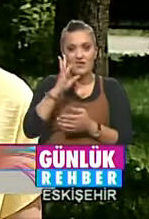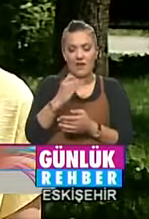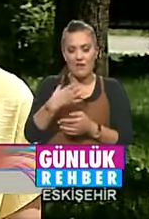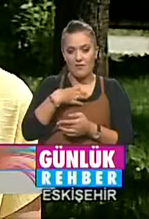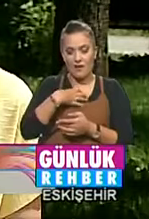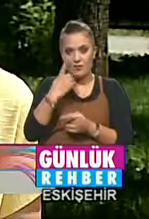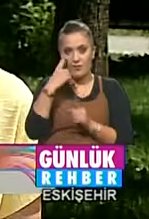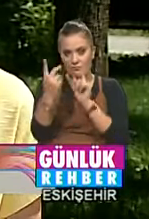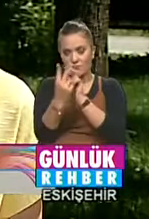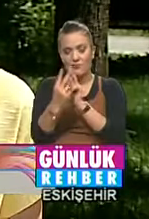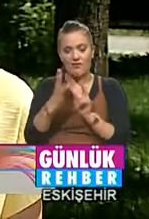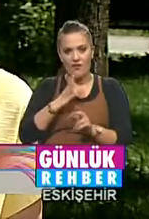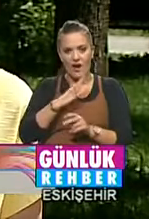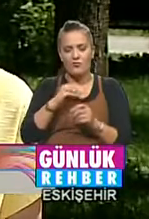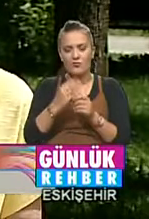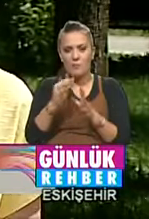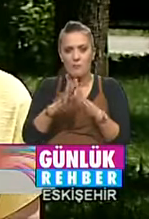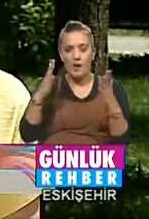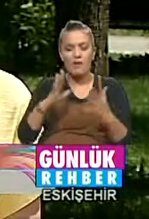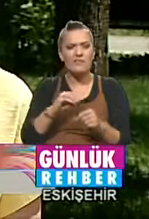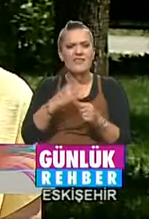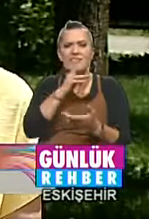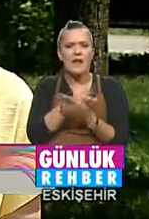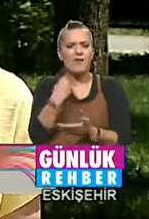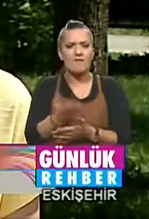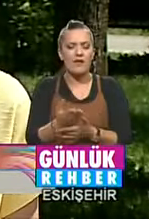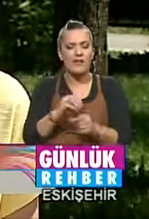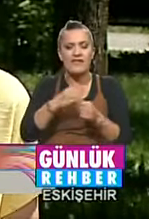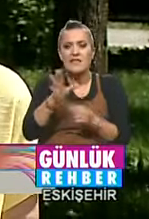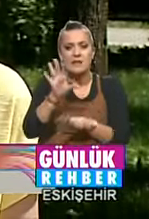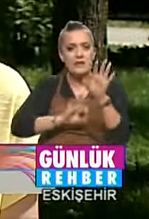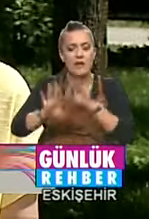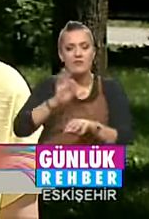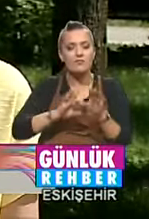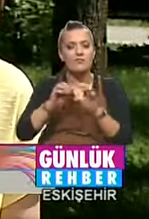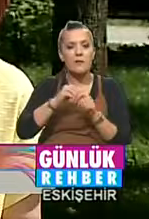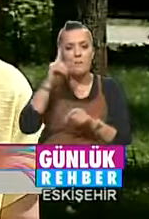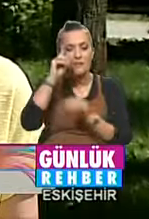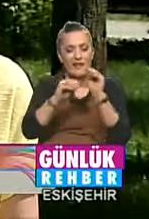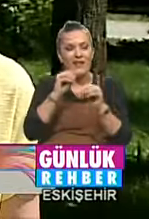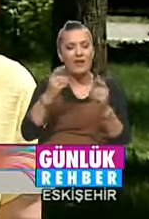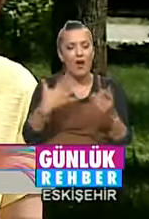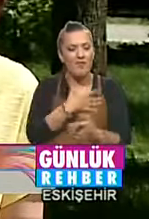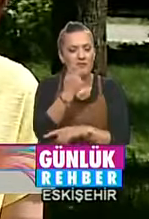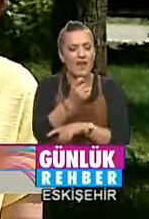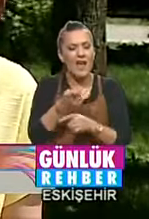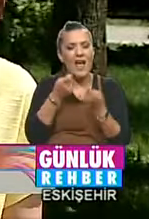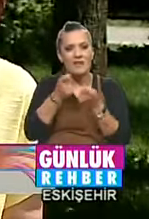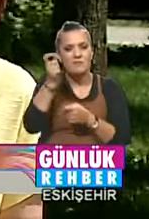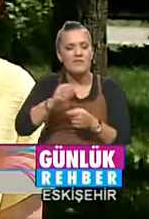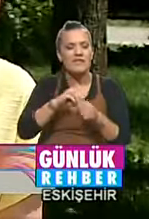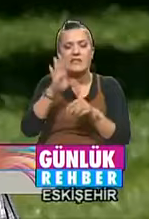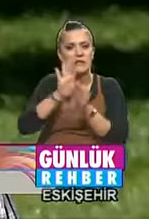gözümüzün önünde duruyor. Evet. Değil mi? Paspas evet. parlıyorken. Nasıl karar evet. verdiniz? Nasıl seçtiniz bildirilere, eğitimcilere?